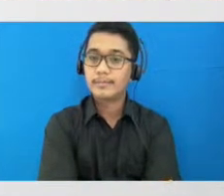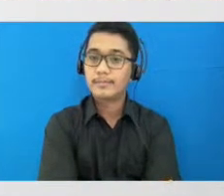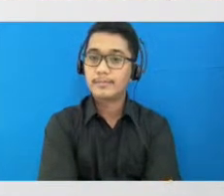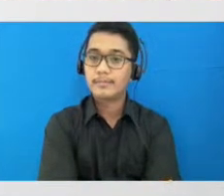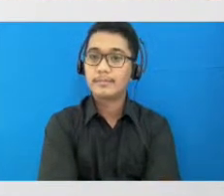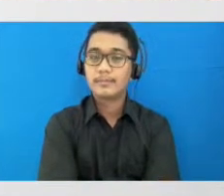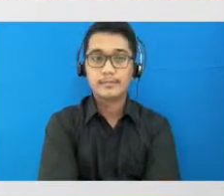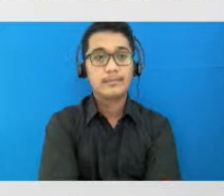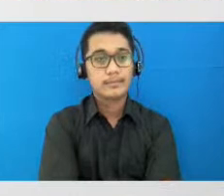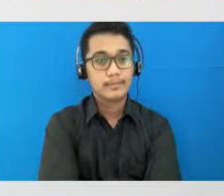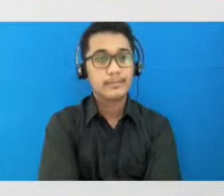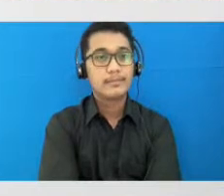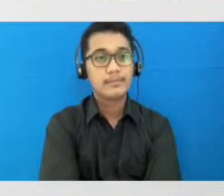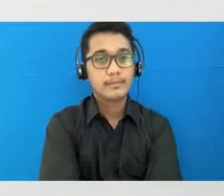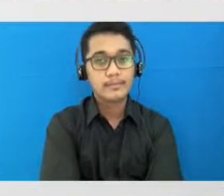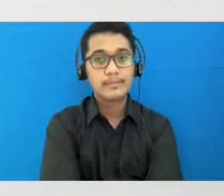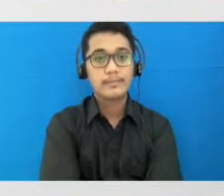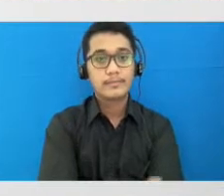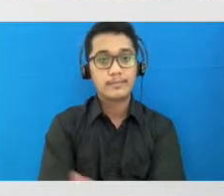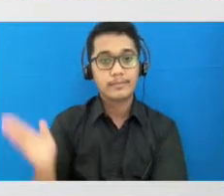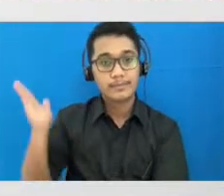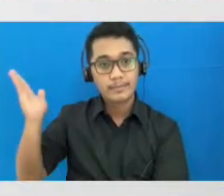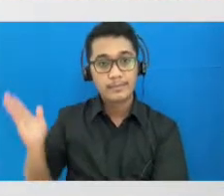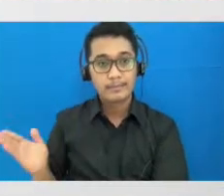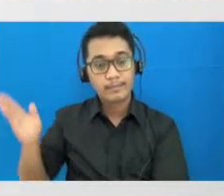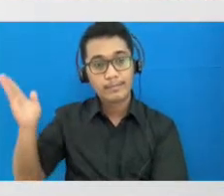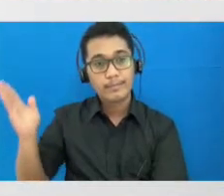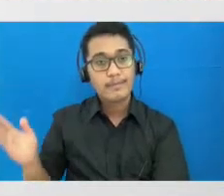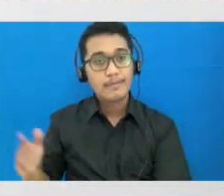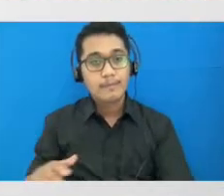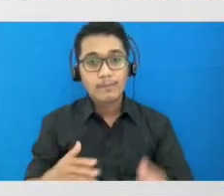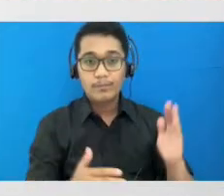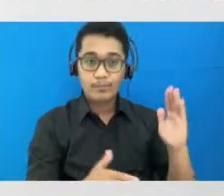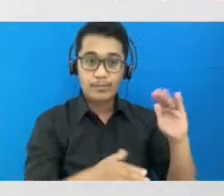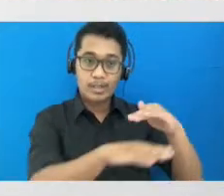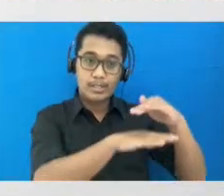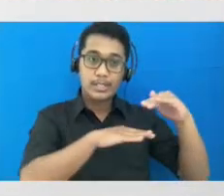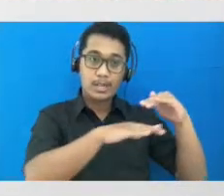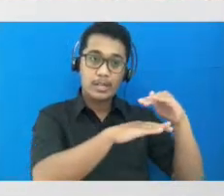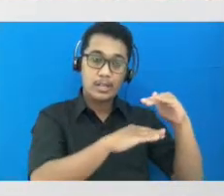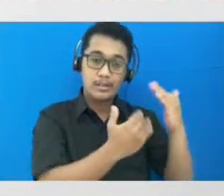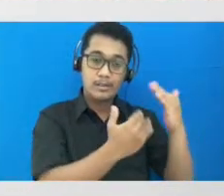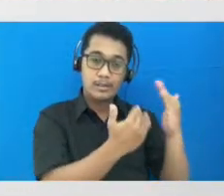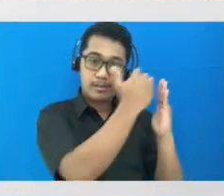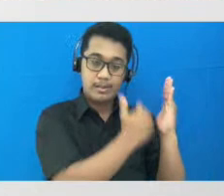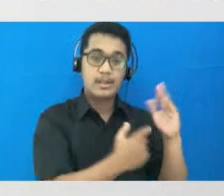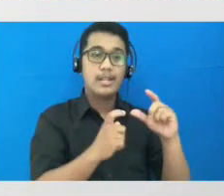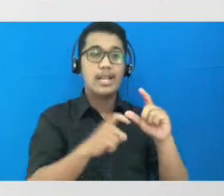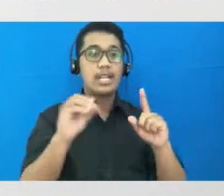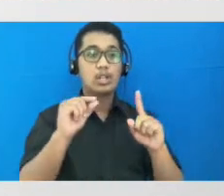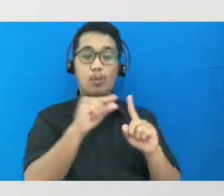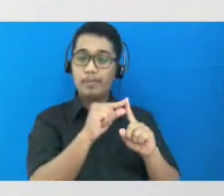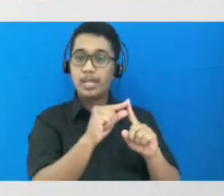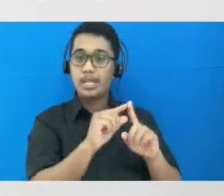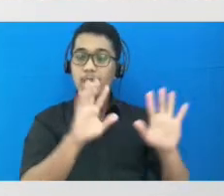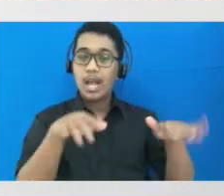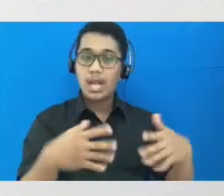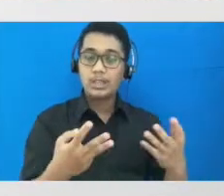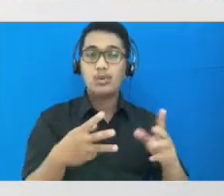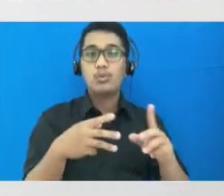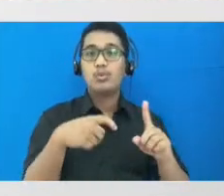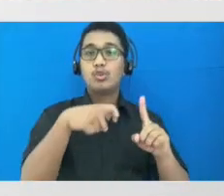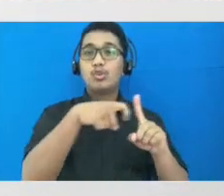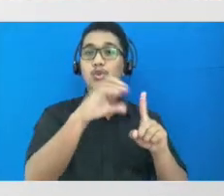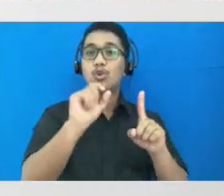Oke. Ini standar ataupun SOP standar ataupun kode etik yang